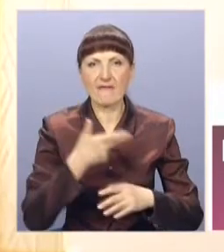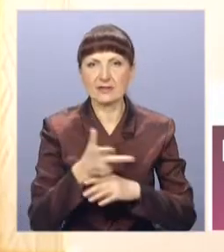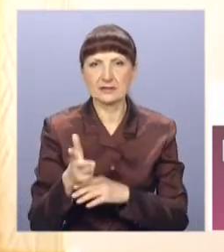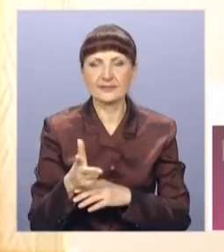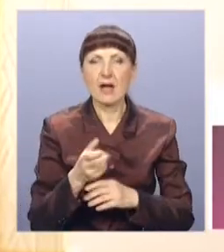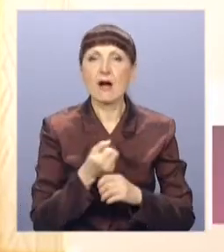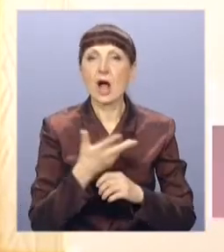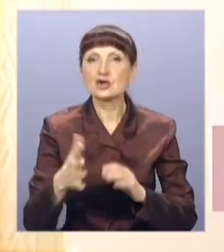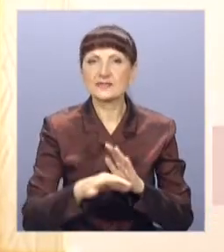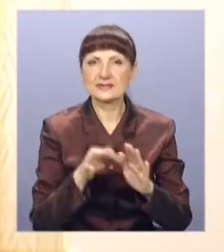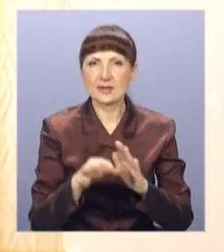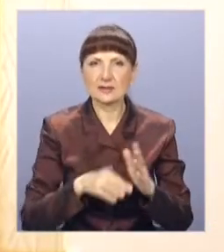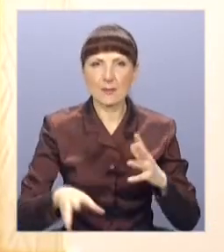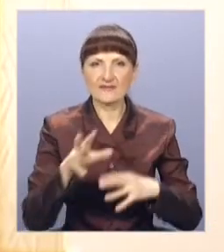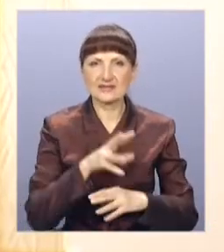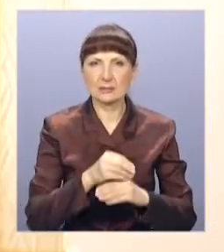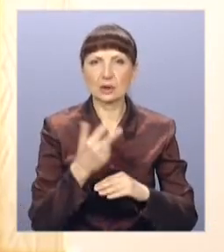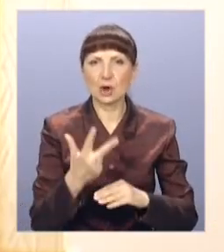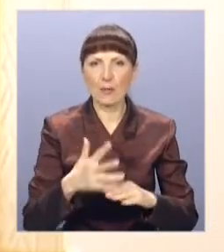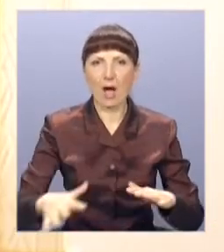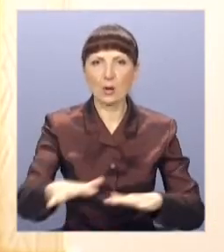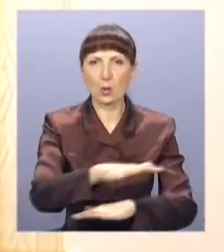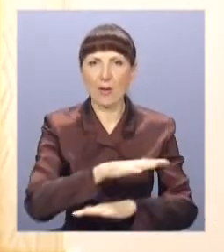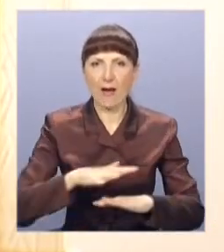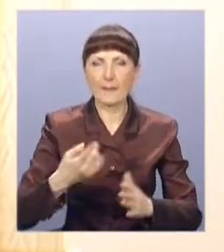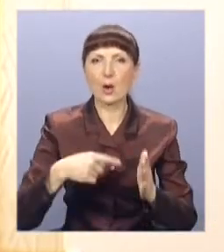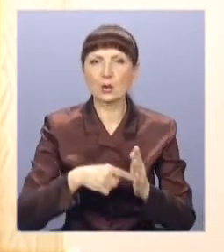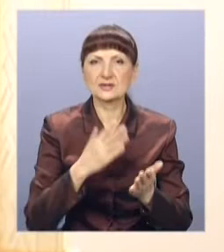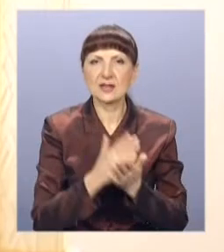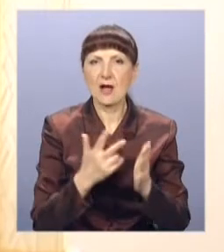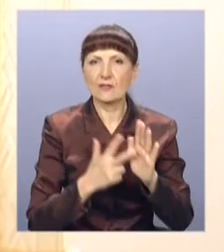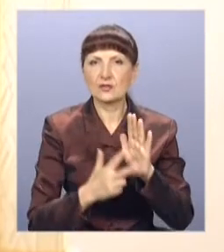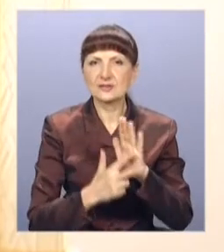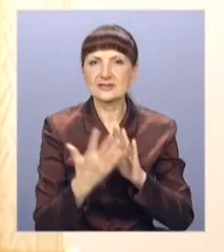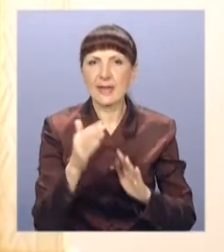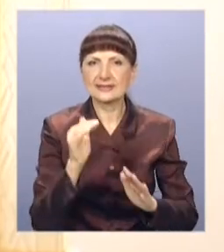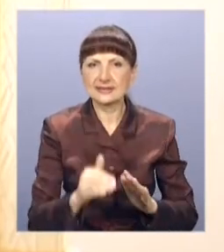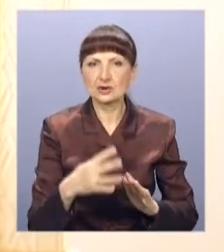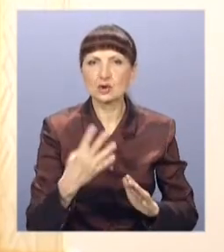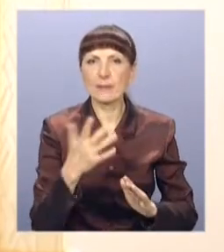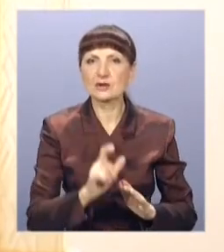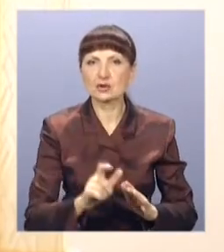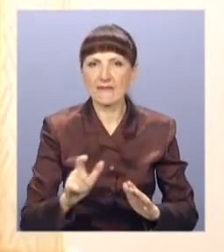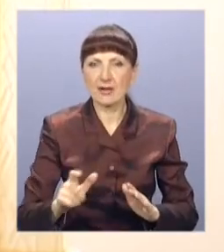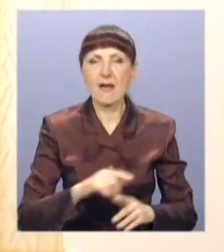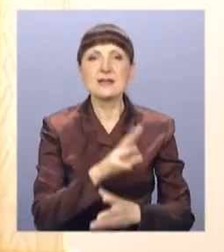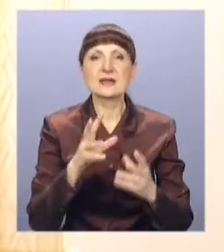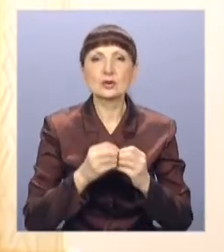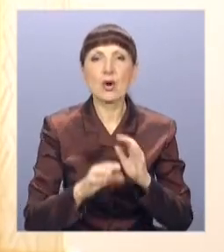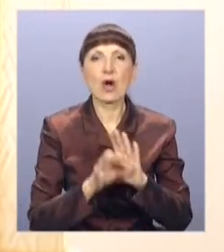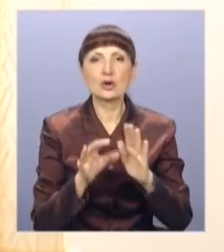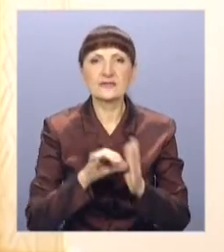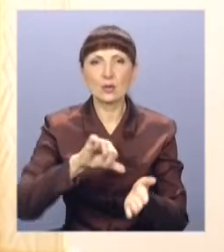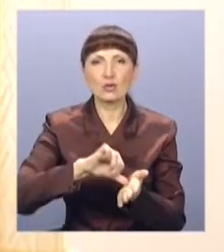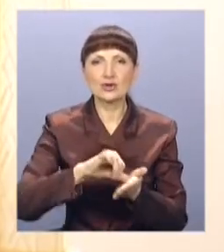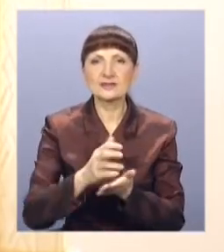Количество избирателей по трем округам у нас по городу составило 85 045 человек, из которых в голосовании